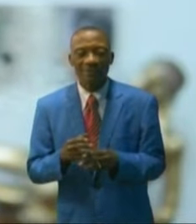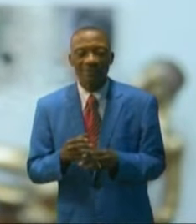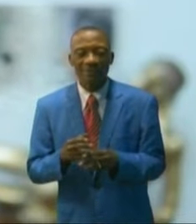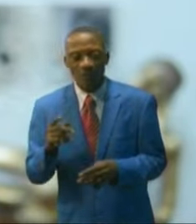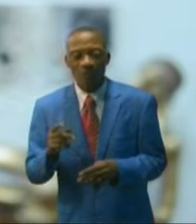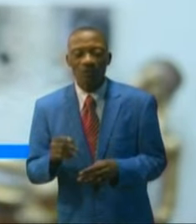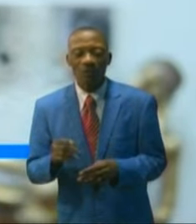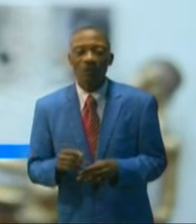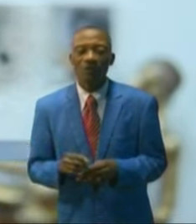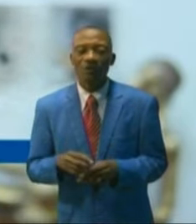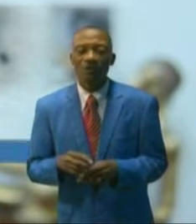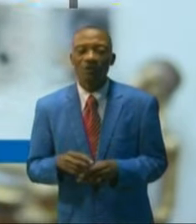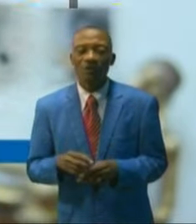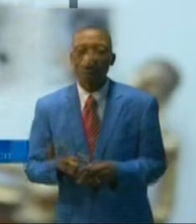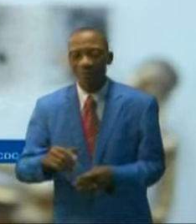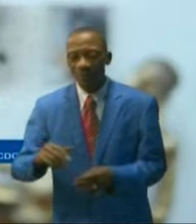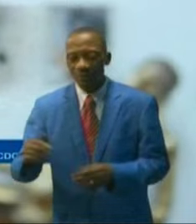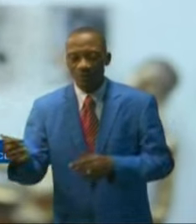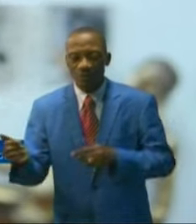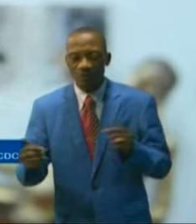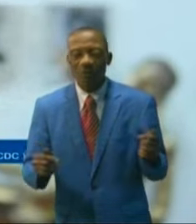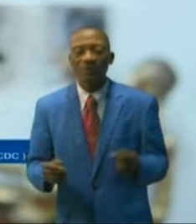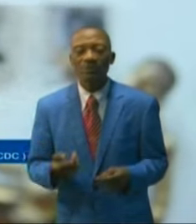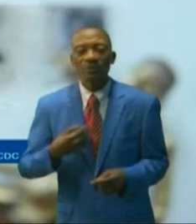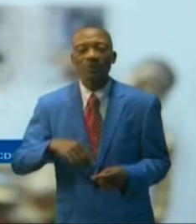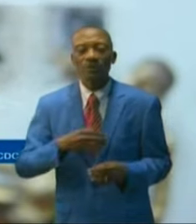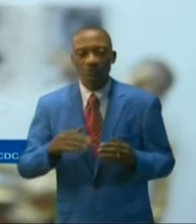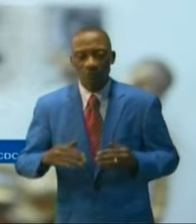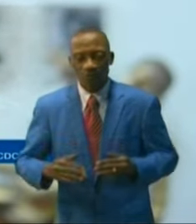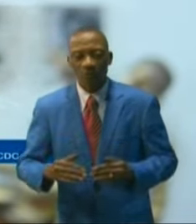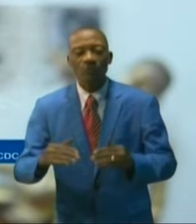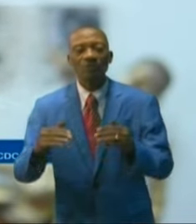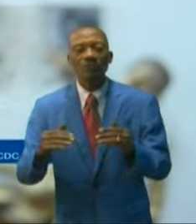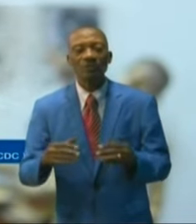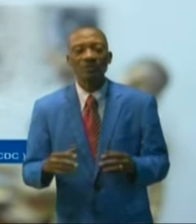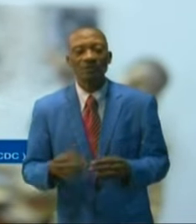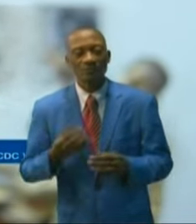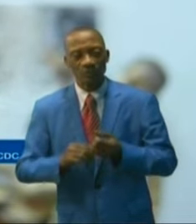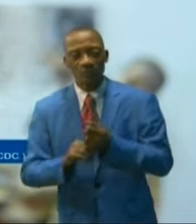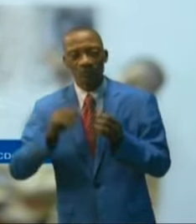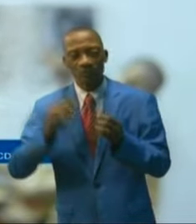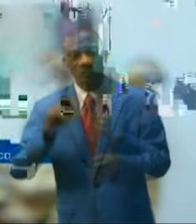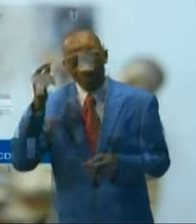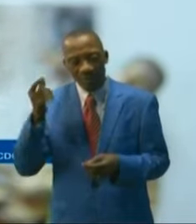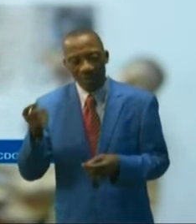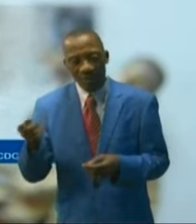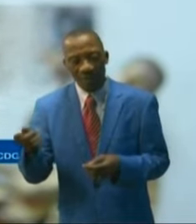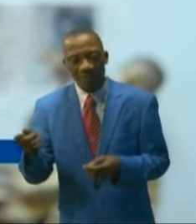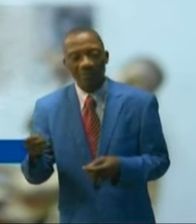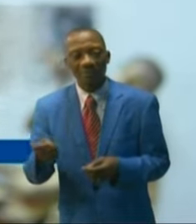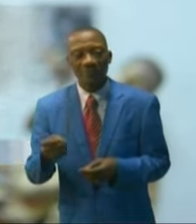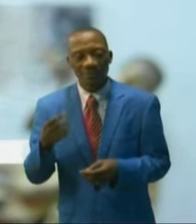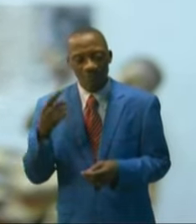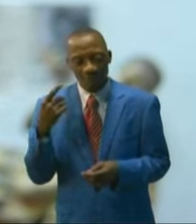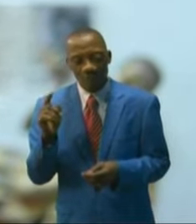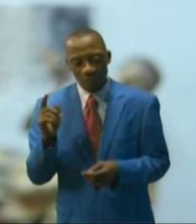allons continuer, selon le plan et la vision du gouvernement et du ministre, à le pays. Et nous